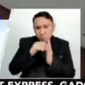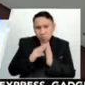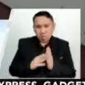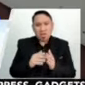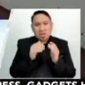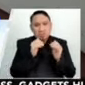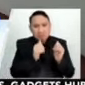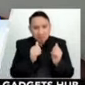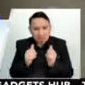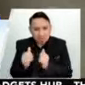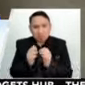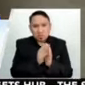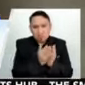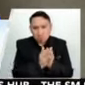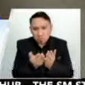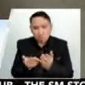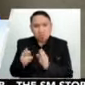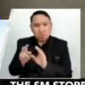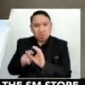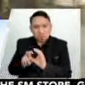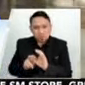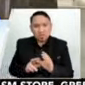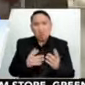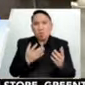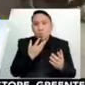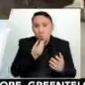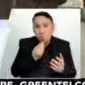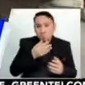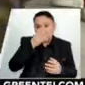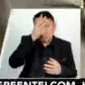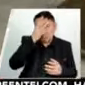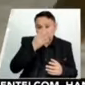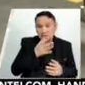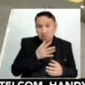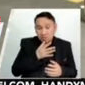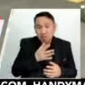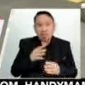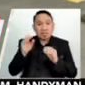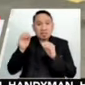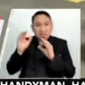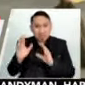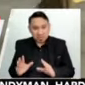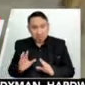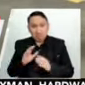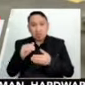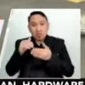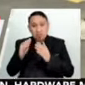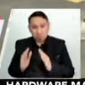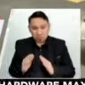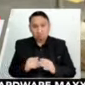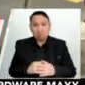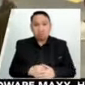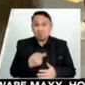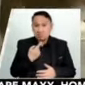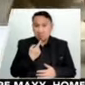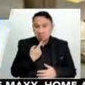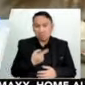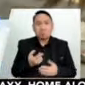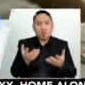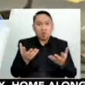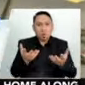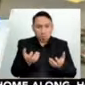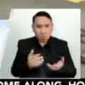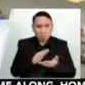guro, magulang at mga estudyante. Gusto po namin itong mapanatiling malinis kasi po ito po ang